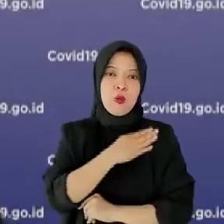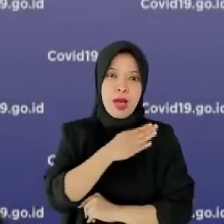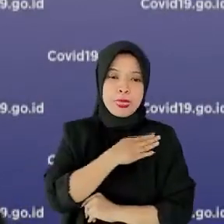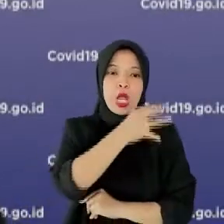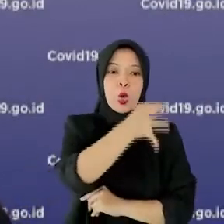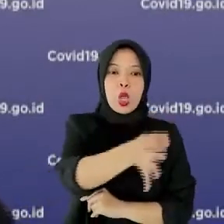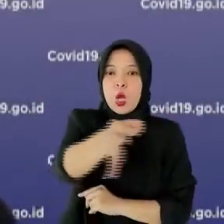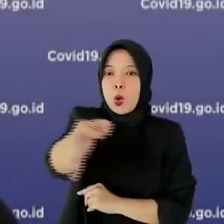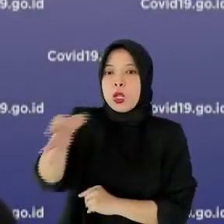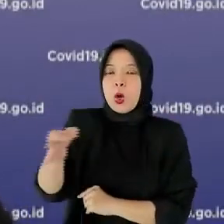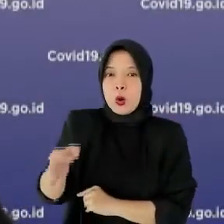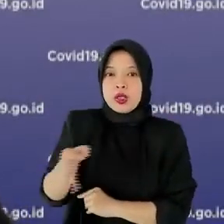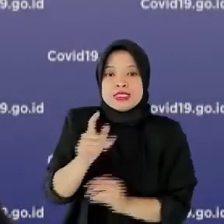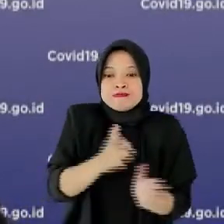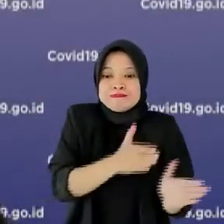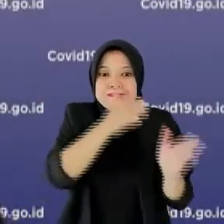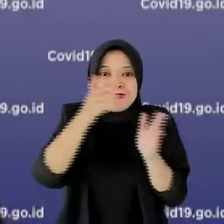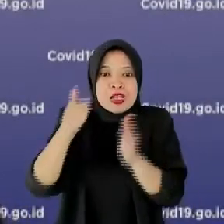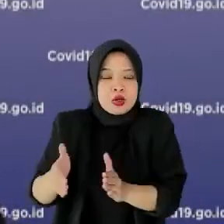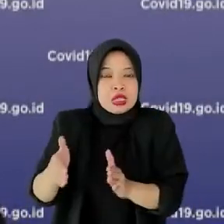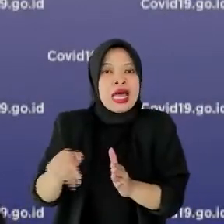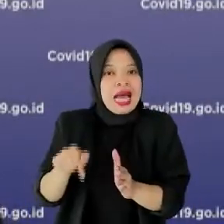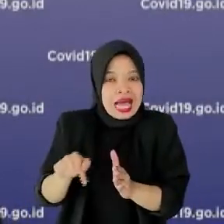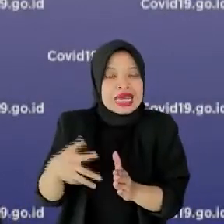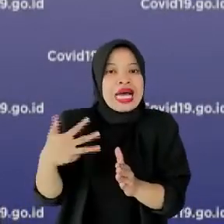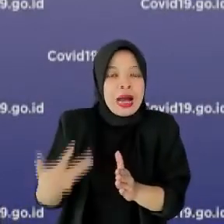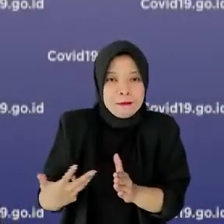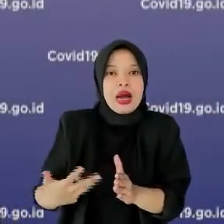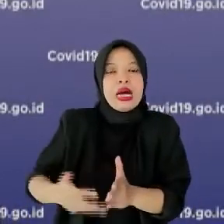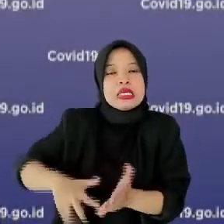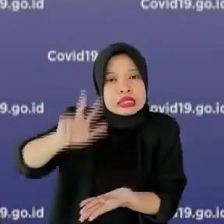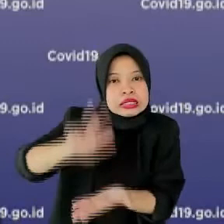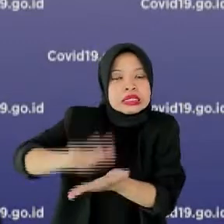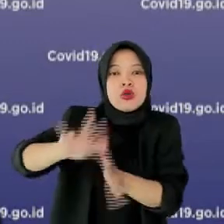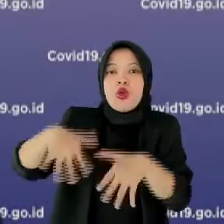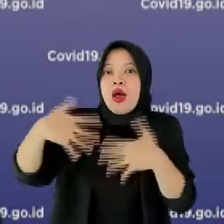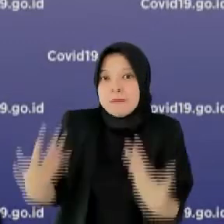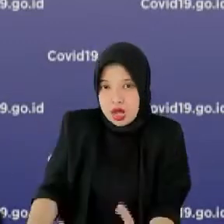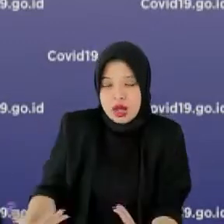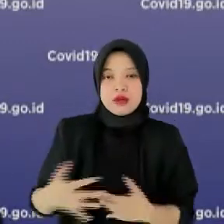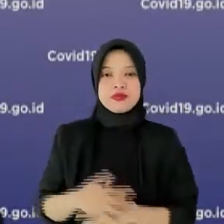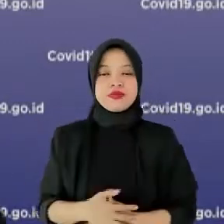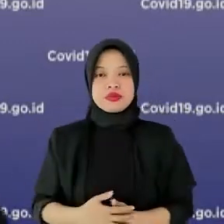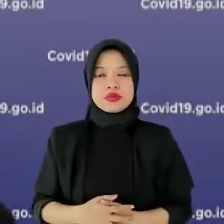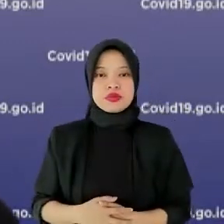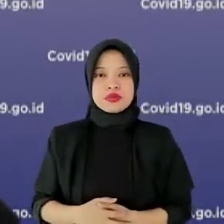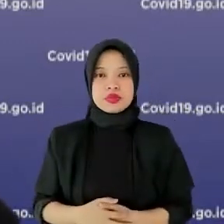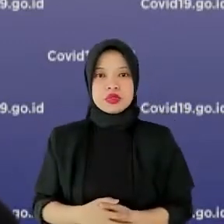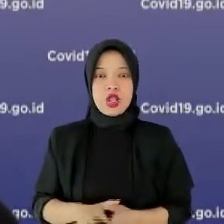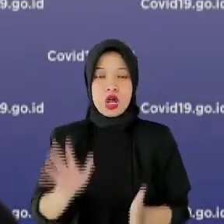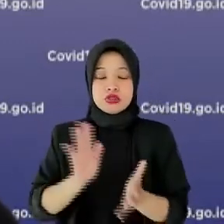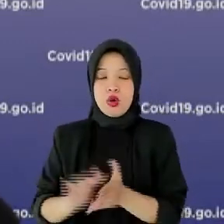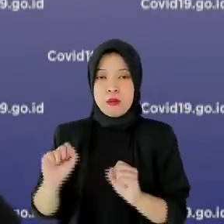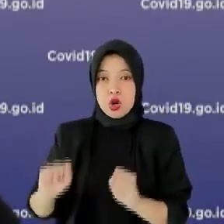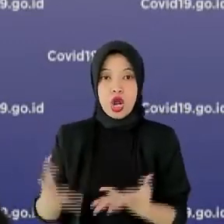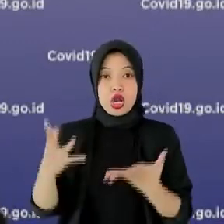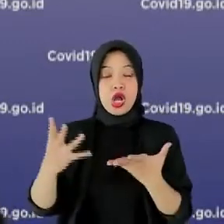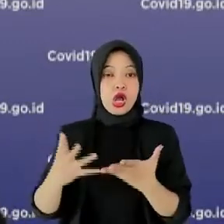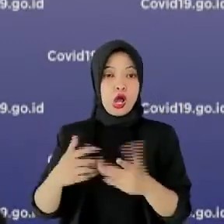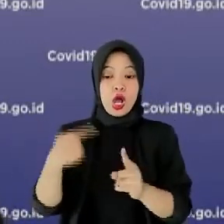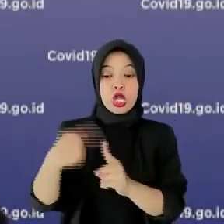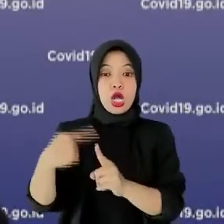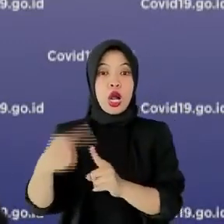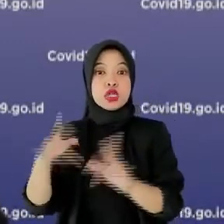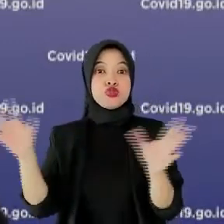kota, kita lanjut ke selanjutnya, apa sih yang sudah dilakukan gitu, karena ternyata ini bukan simsalabim tiba-tiba angkanya